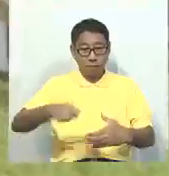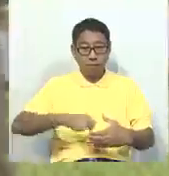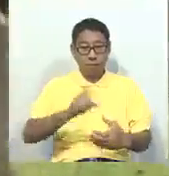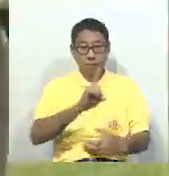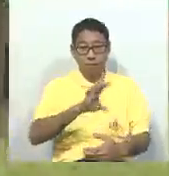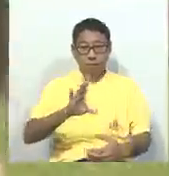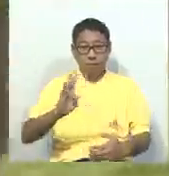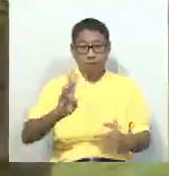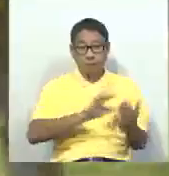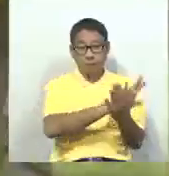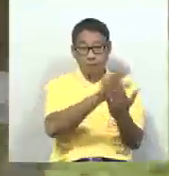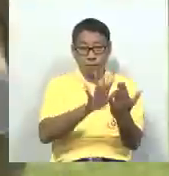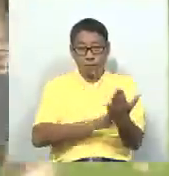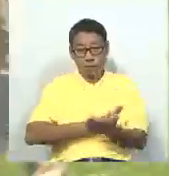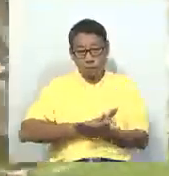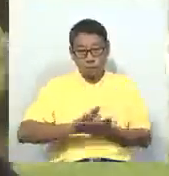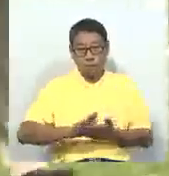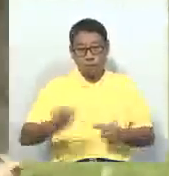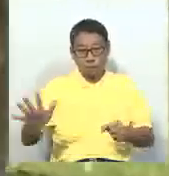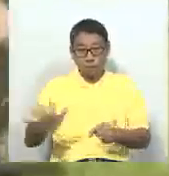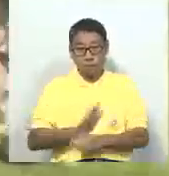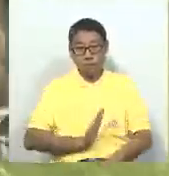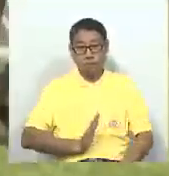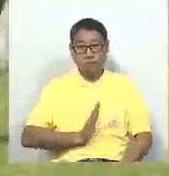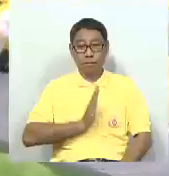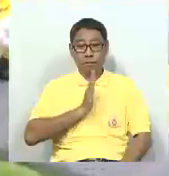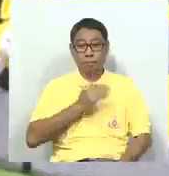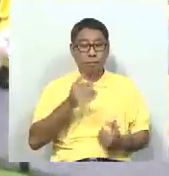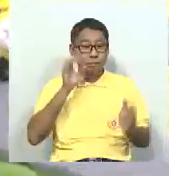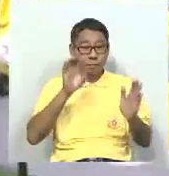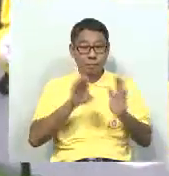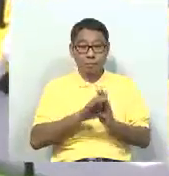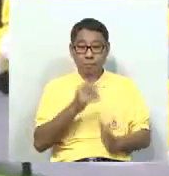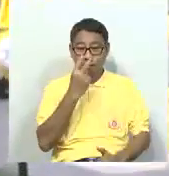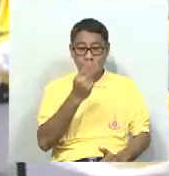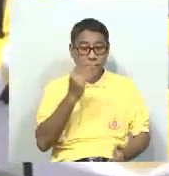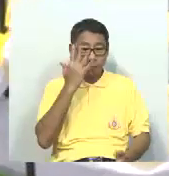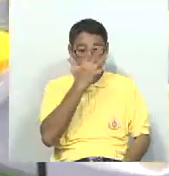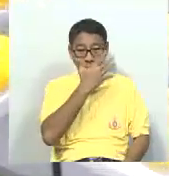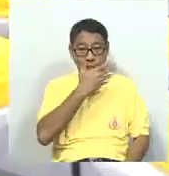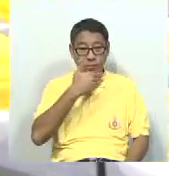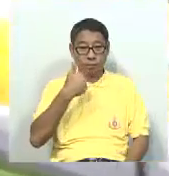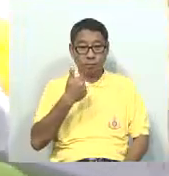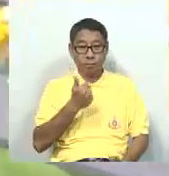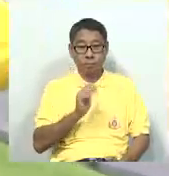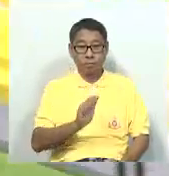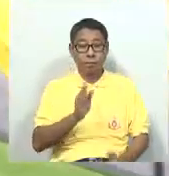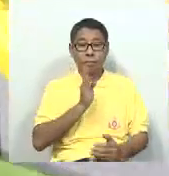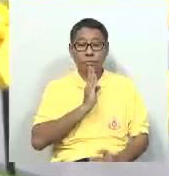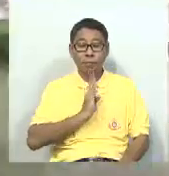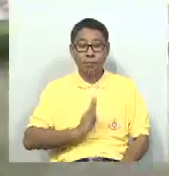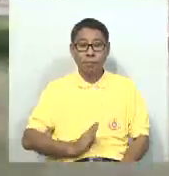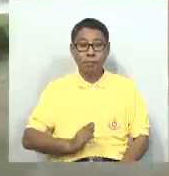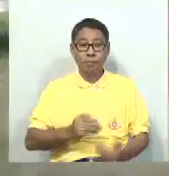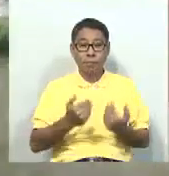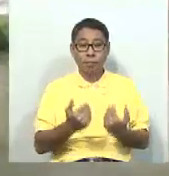แห่งทั่วประเทศเป็นไปด้วยความเรียบร้อยสมบูรณ์และสมพระเกียรติเป็นภาพที่สะท้อนถึงความงดงามของโบราณราช